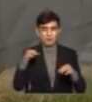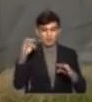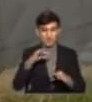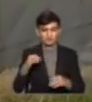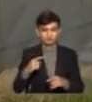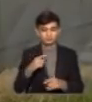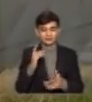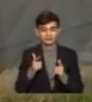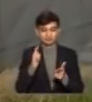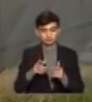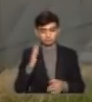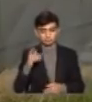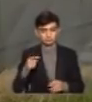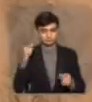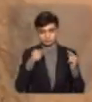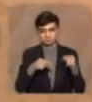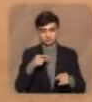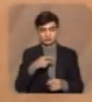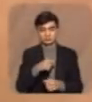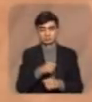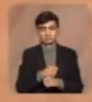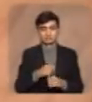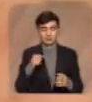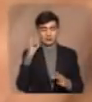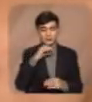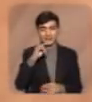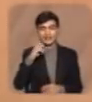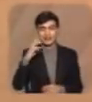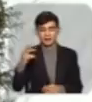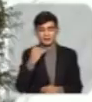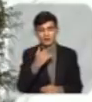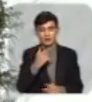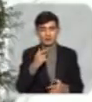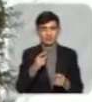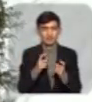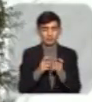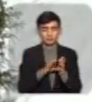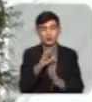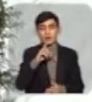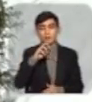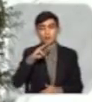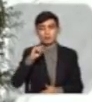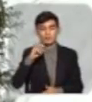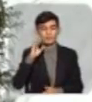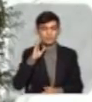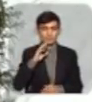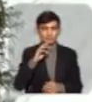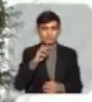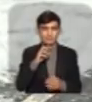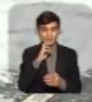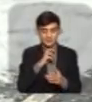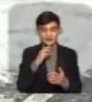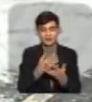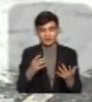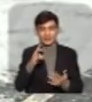бомбаларды қолданады. Айтпесе. Саясаттанушы Иран жанжалы мұнай бағасының қымбаттауын алып келетініне сенімді. Ал бұл